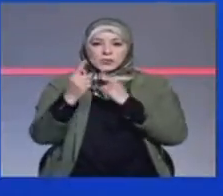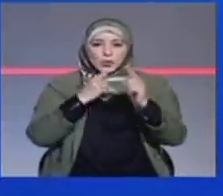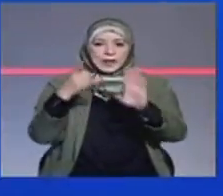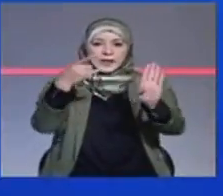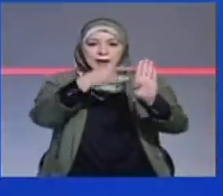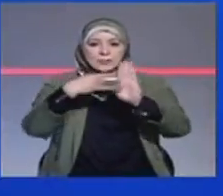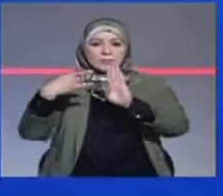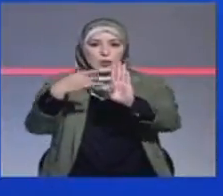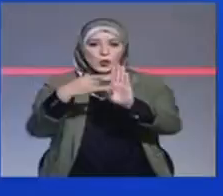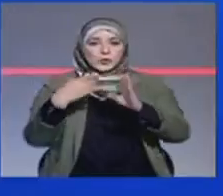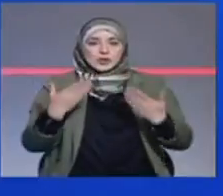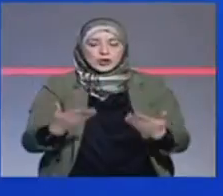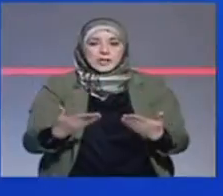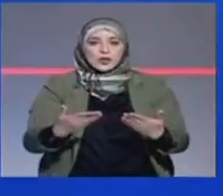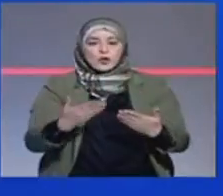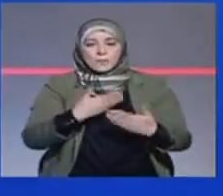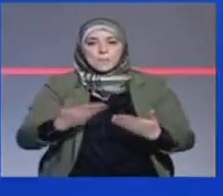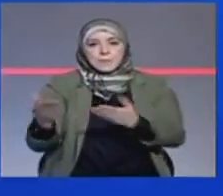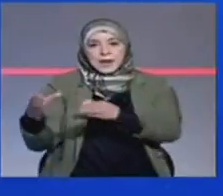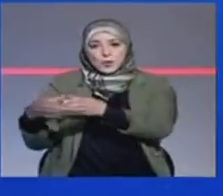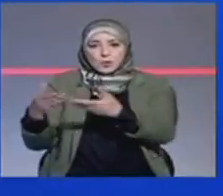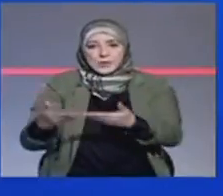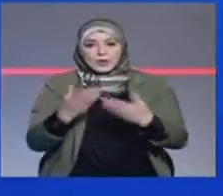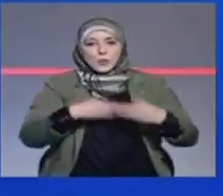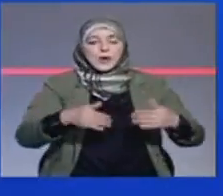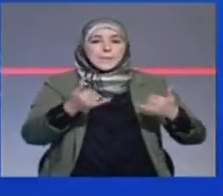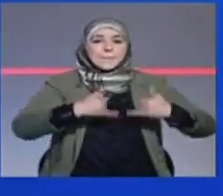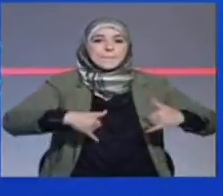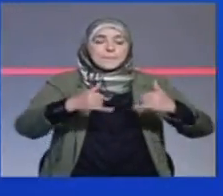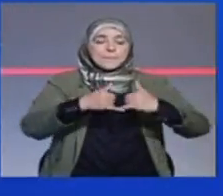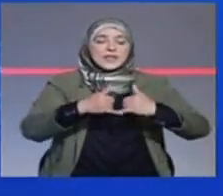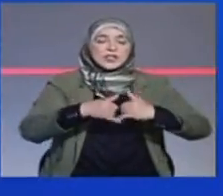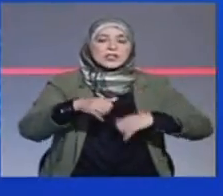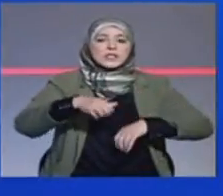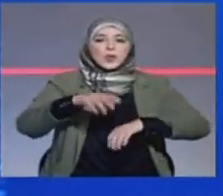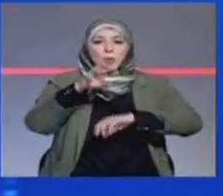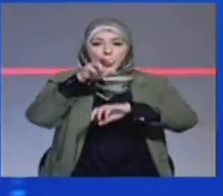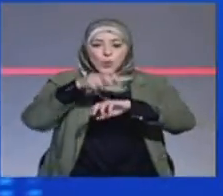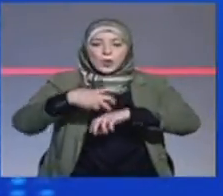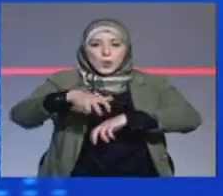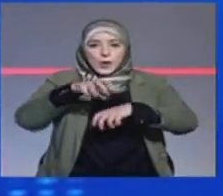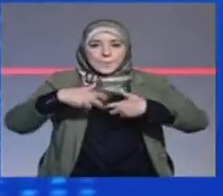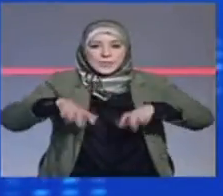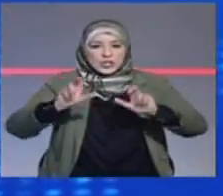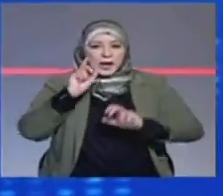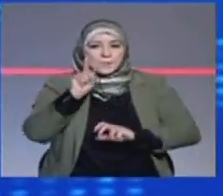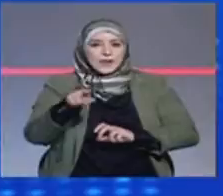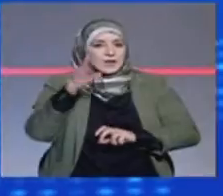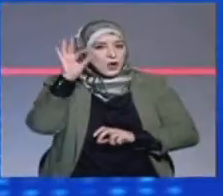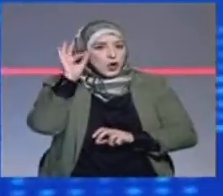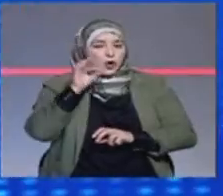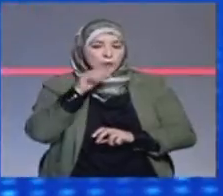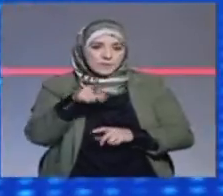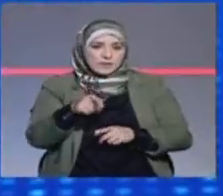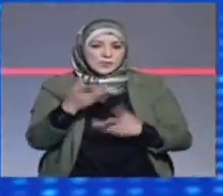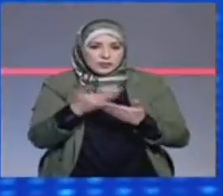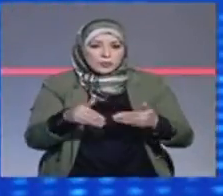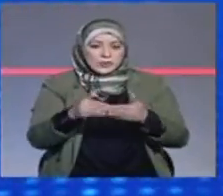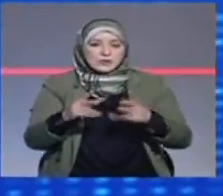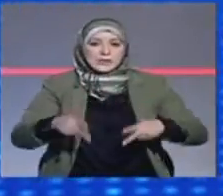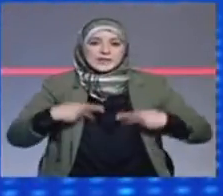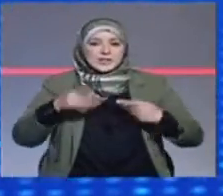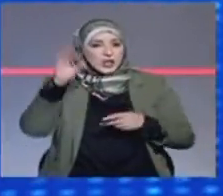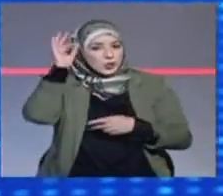بعد أجري اليوم بينهم وبين رئيس مجلس نواب الشعب راشد الغنوشي أن الصعوبات الظرفية التي تشهدها تونس على